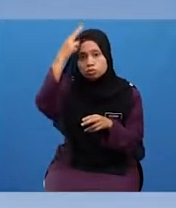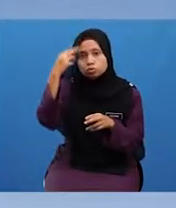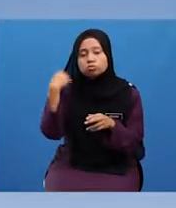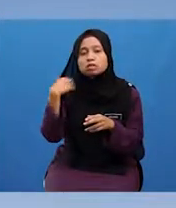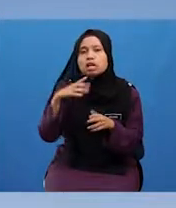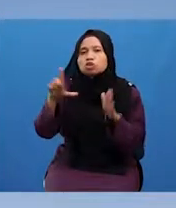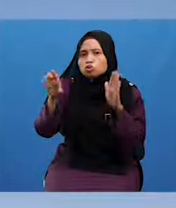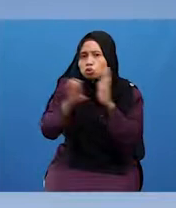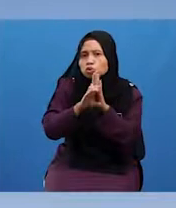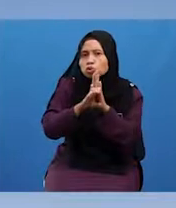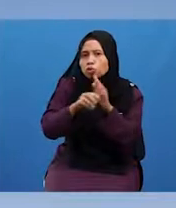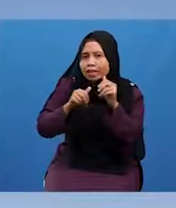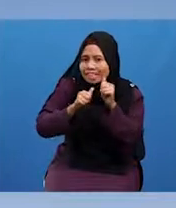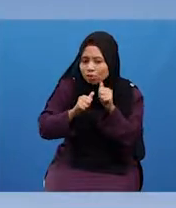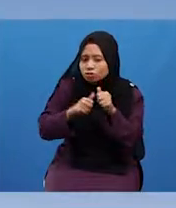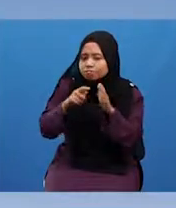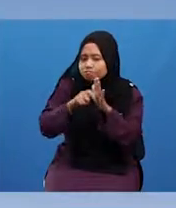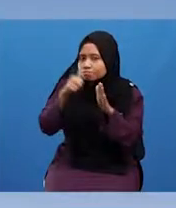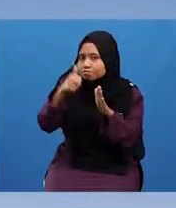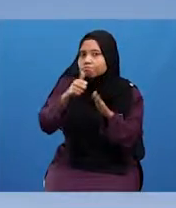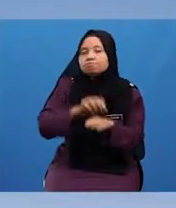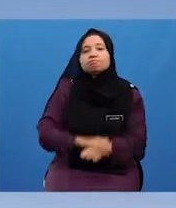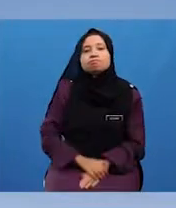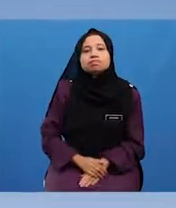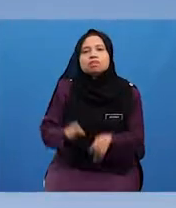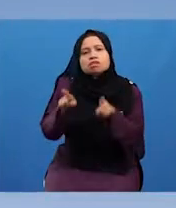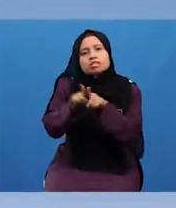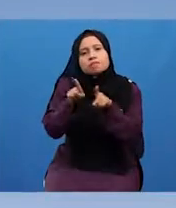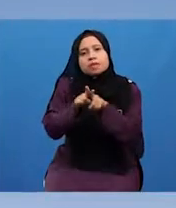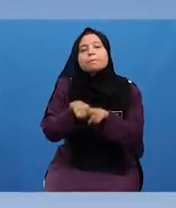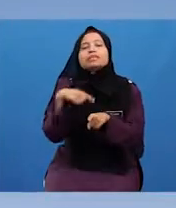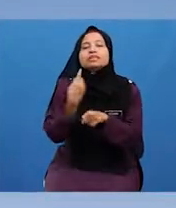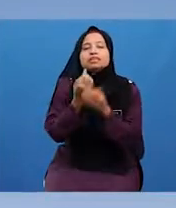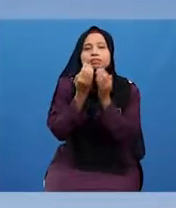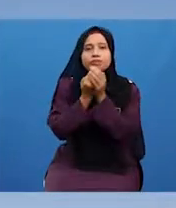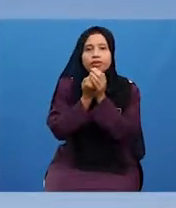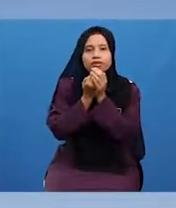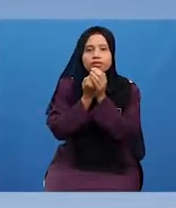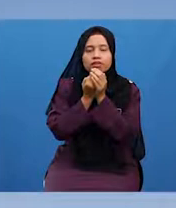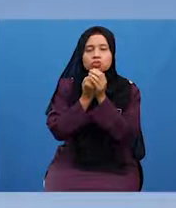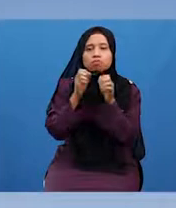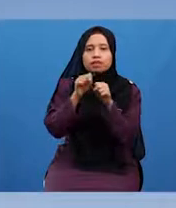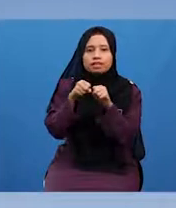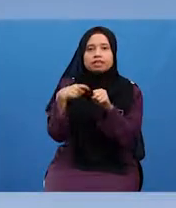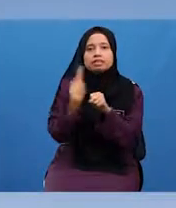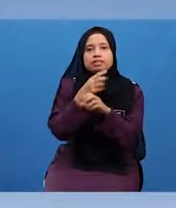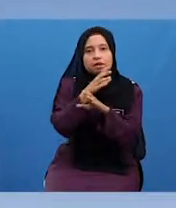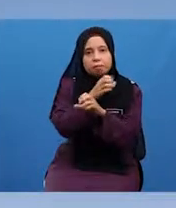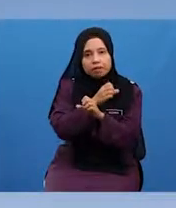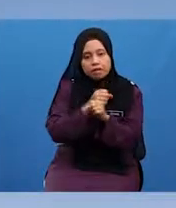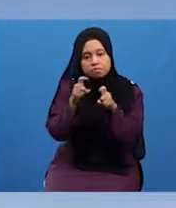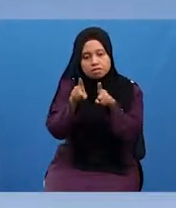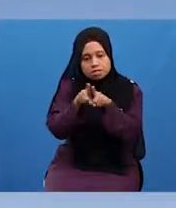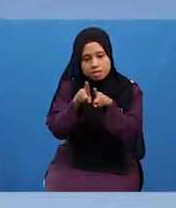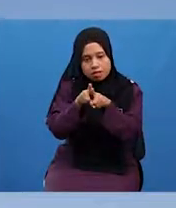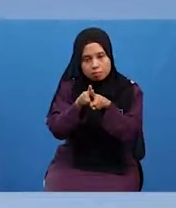contoh dan ikutan terbaik. Sama-samalah kita berdoa agar kita dapat bersama